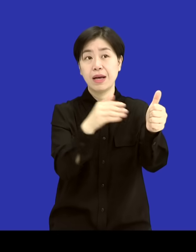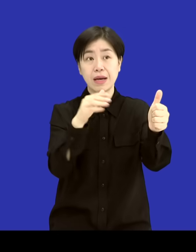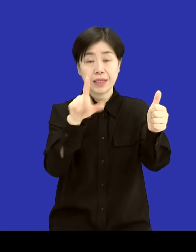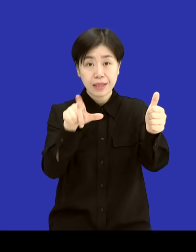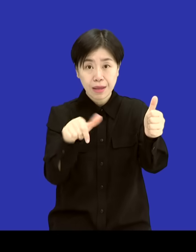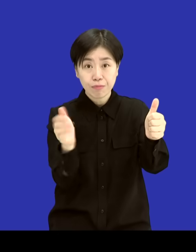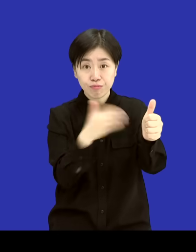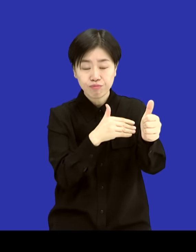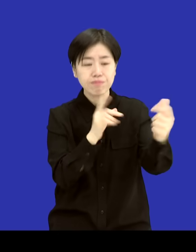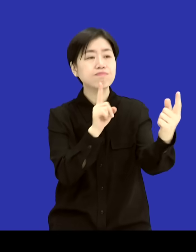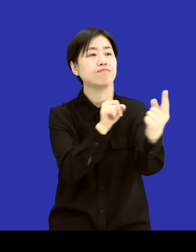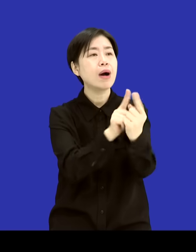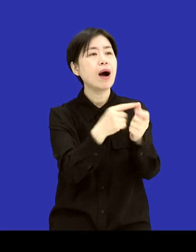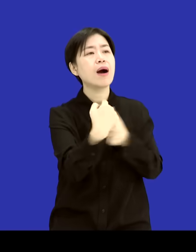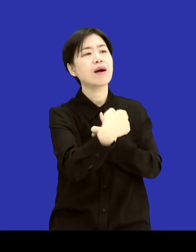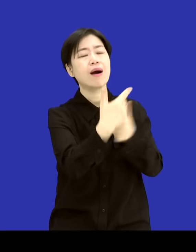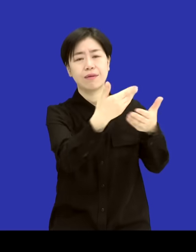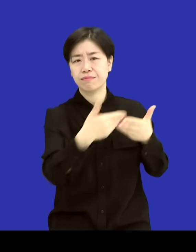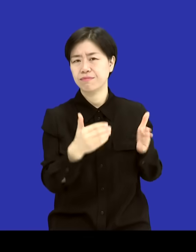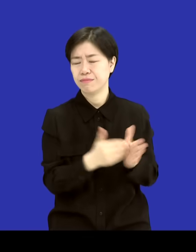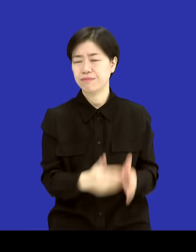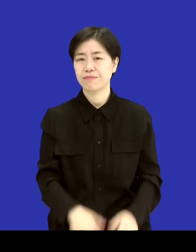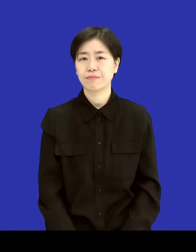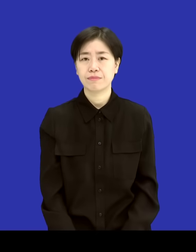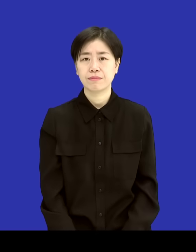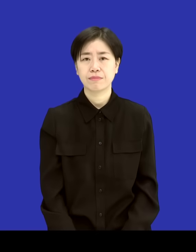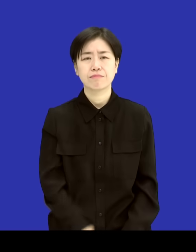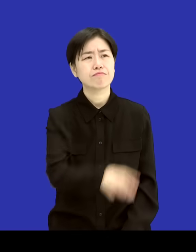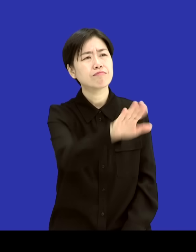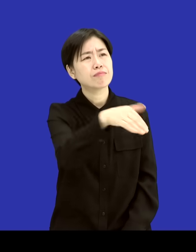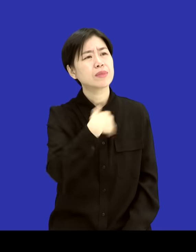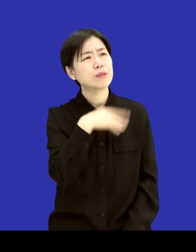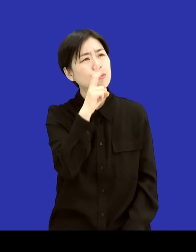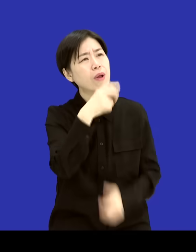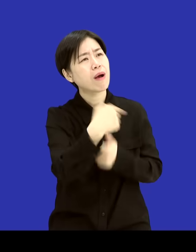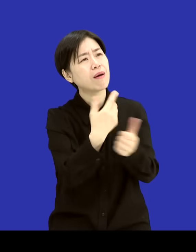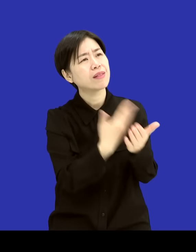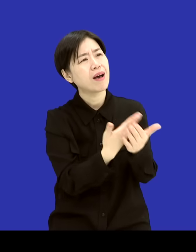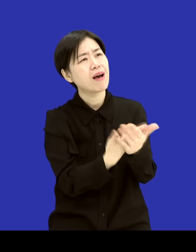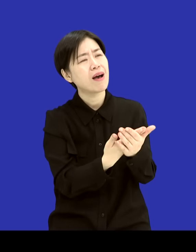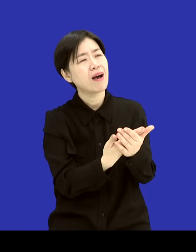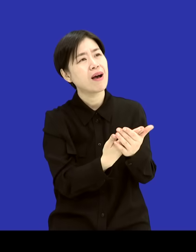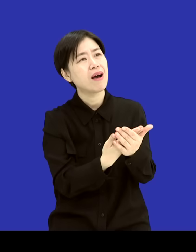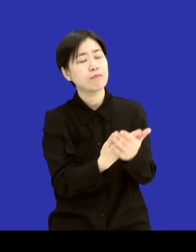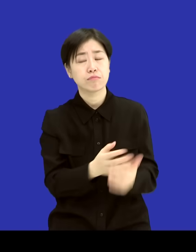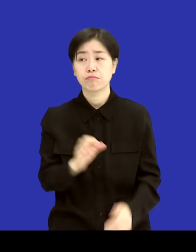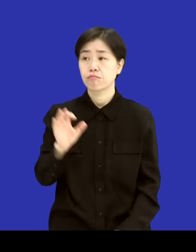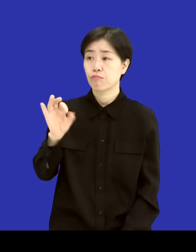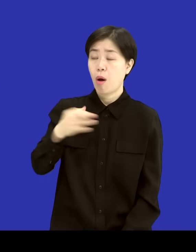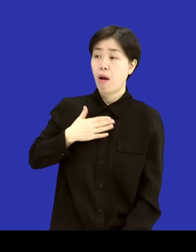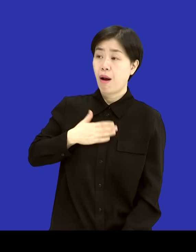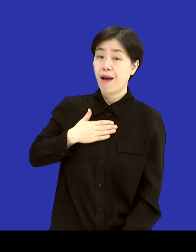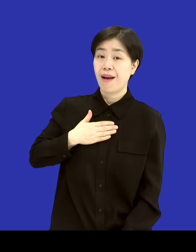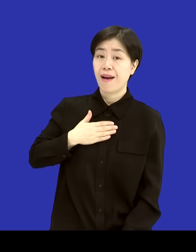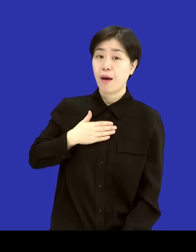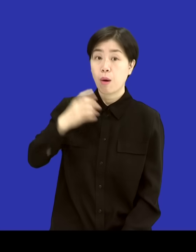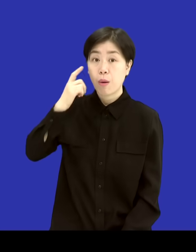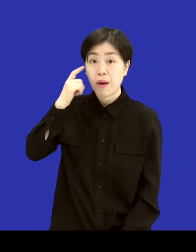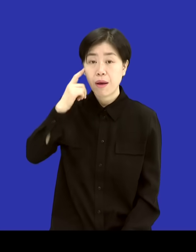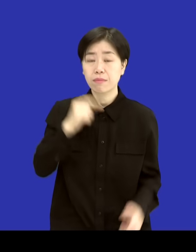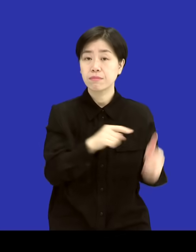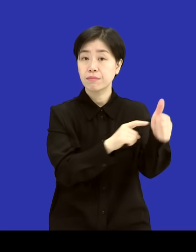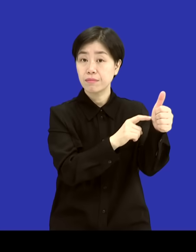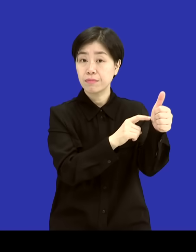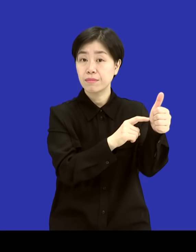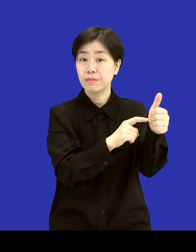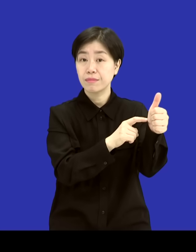됐죠. 그래서 아니, 어떻게 배우게 됐어요? 그래서 가르쳐 달라고 그랬어요? 가르쳐 달라고 그래서 그럼 좋대요? 그분은 아무래도 유학생이니까 네. 그렇게